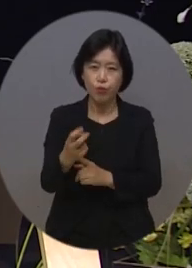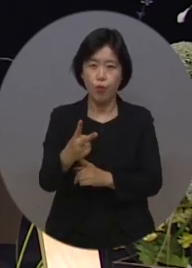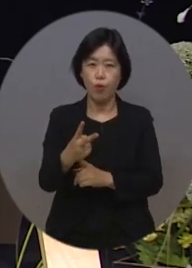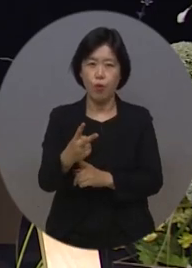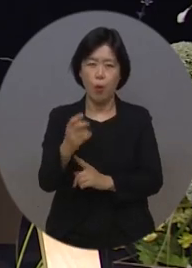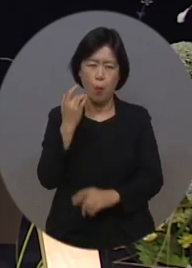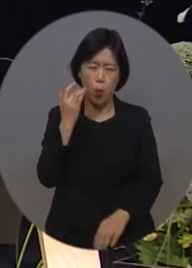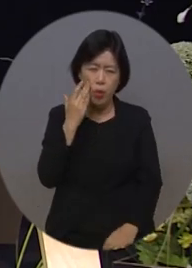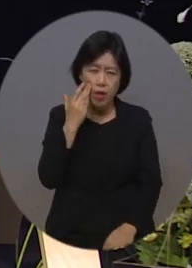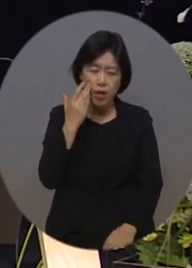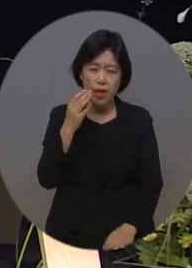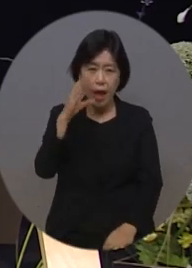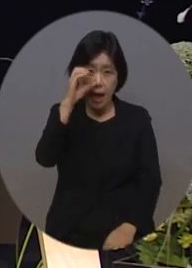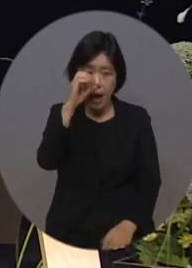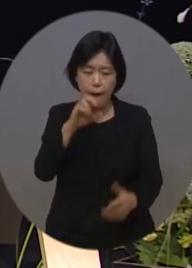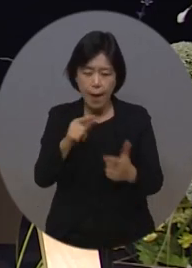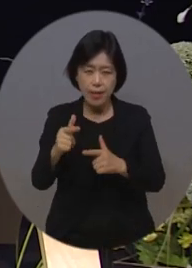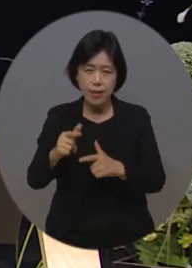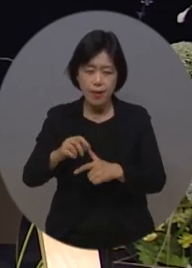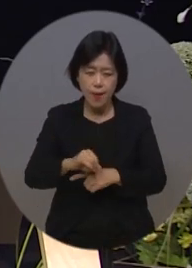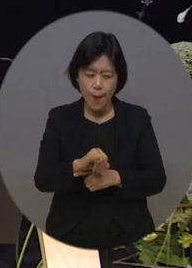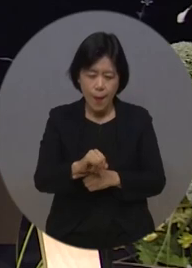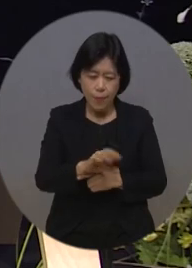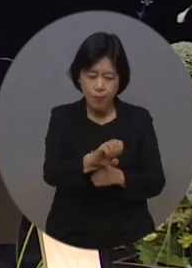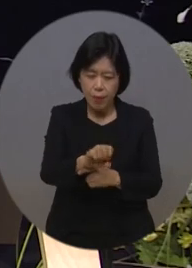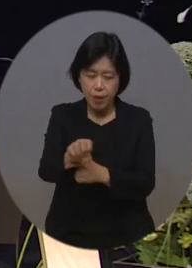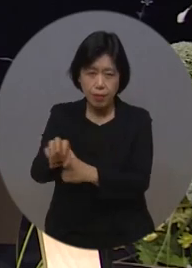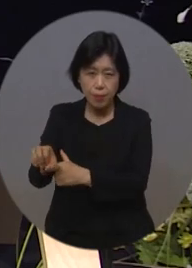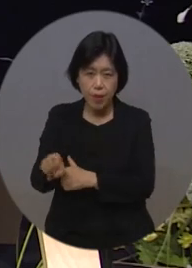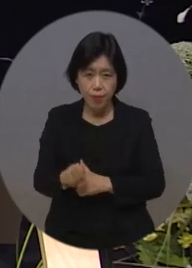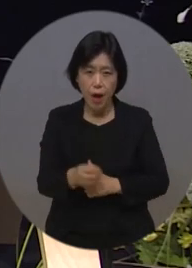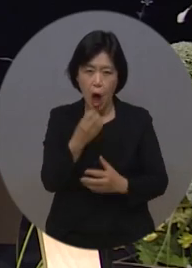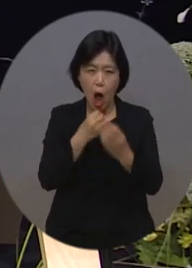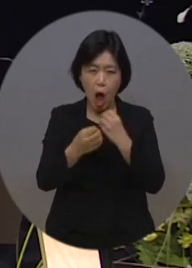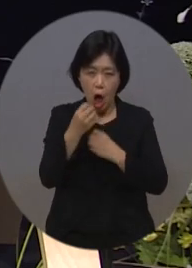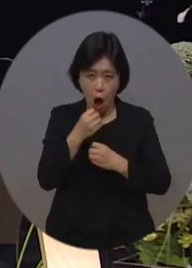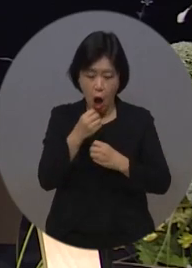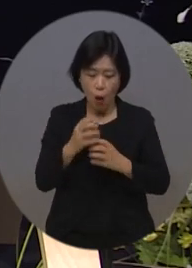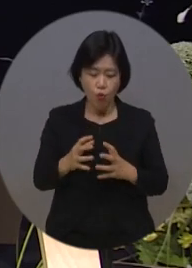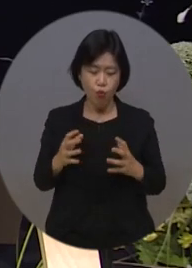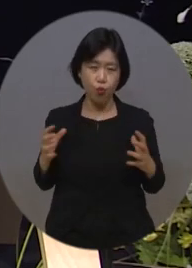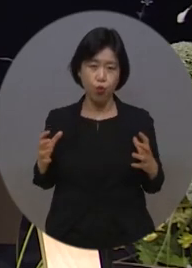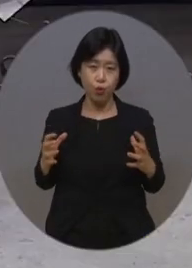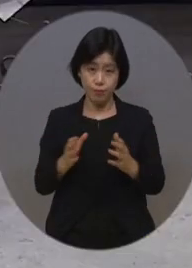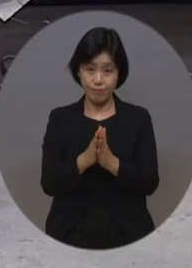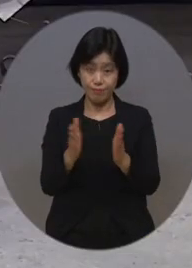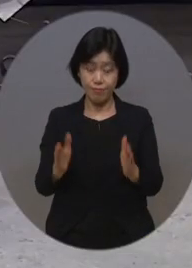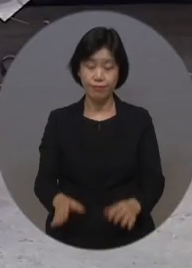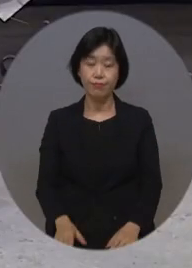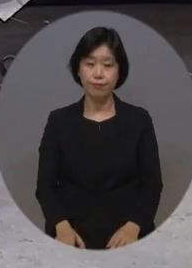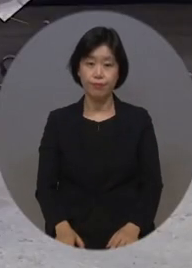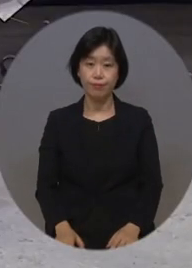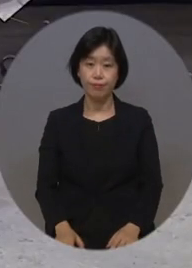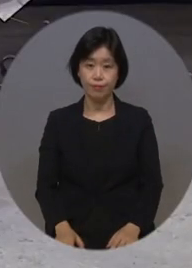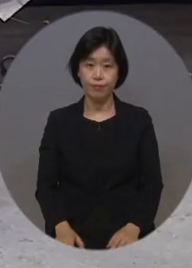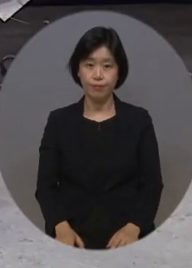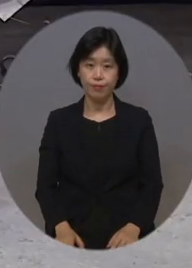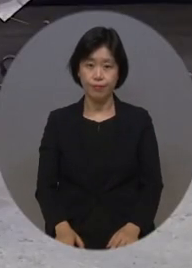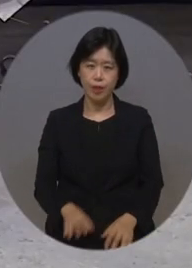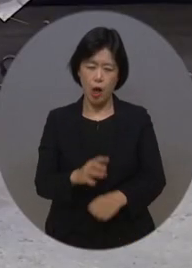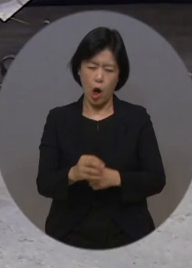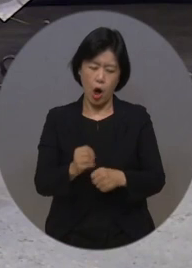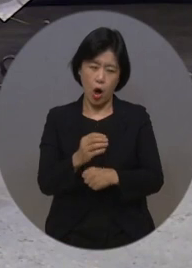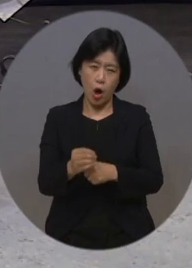등을 잡아먹으며 자신의 몸집을 불리고 변태를 기다립니다. 때로는 몇 년을